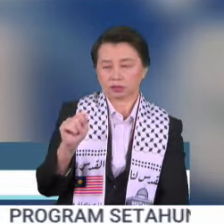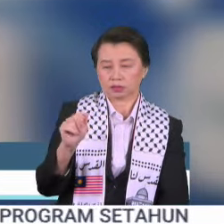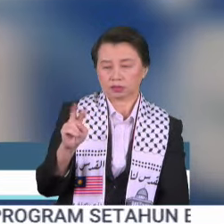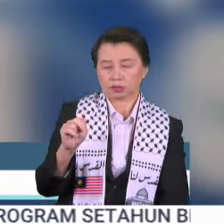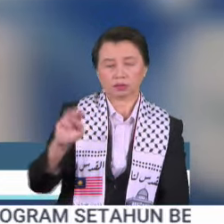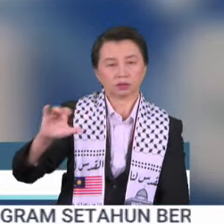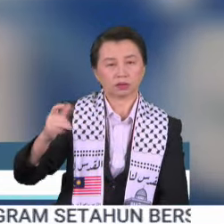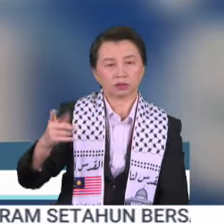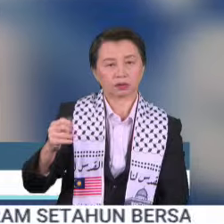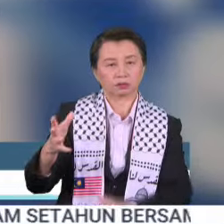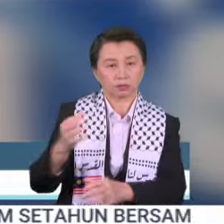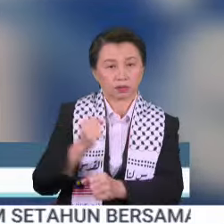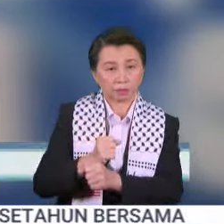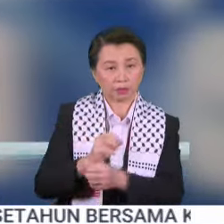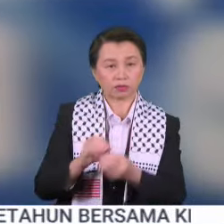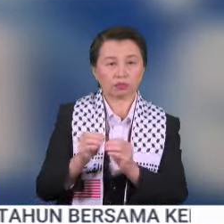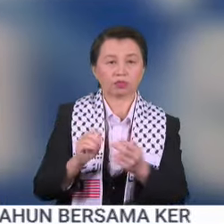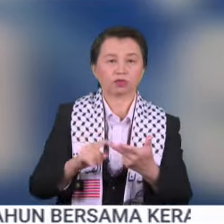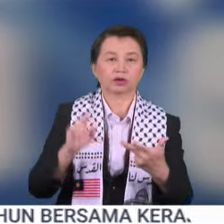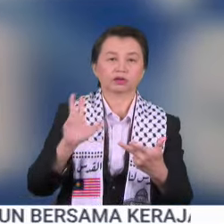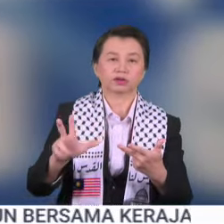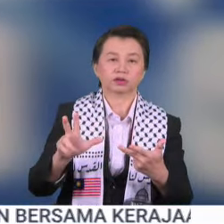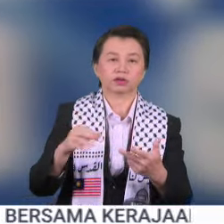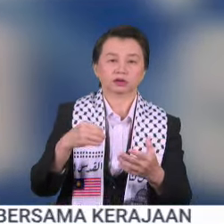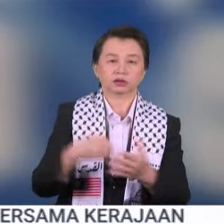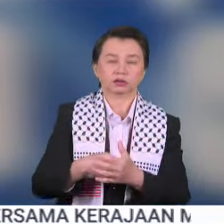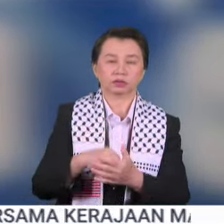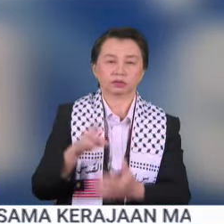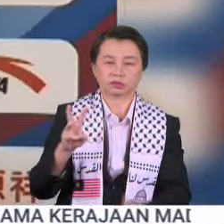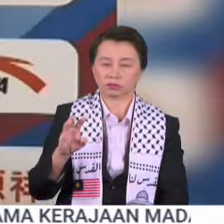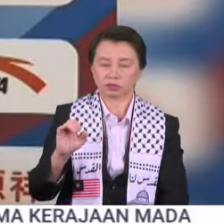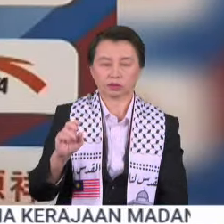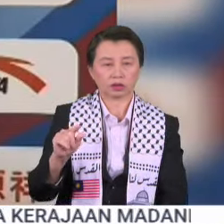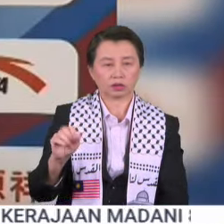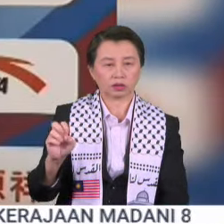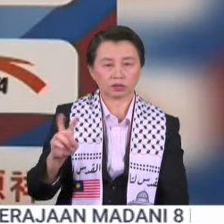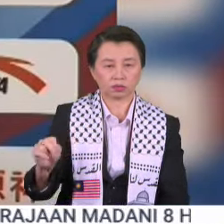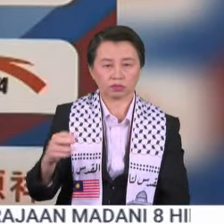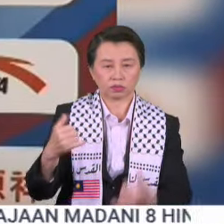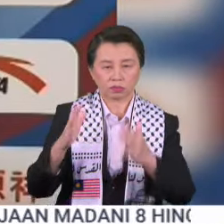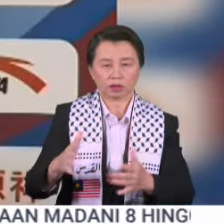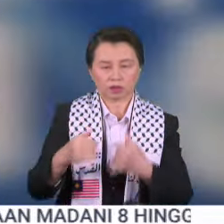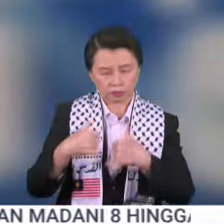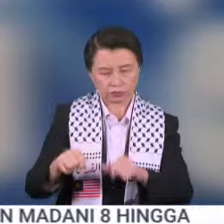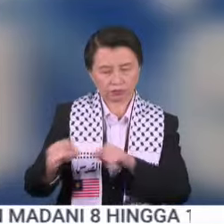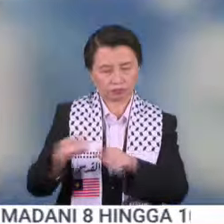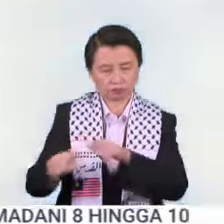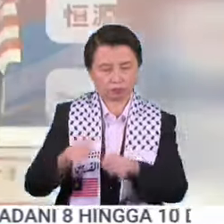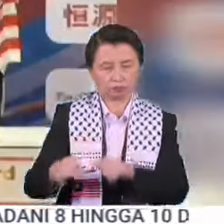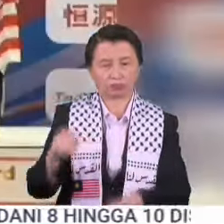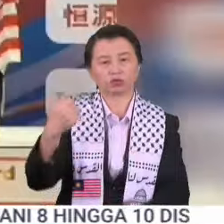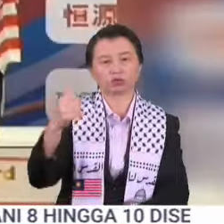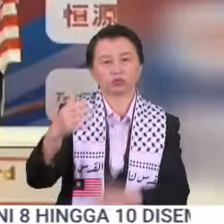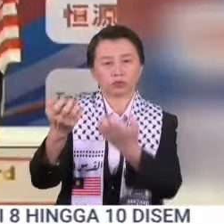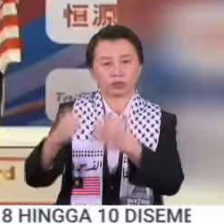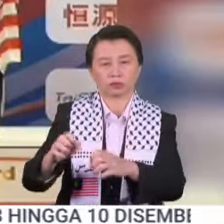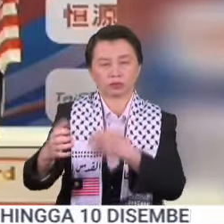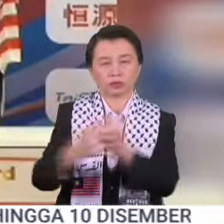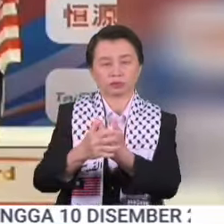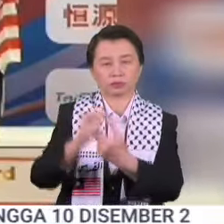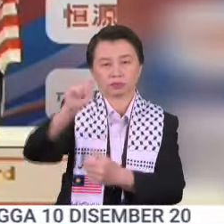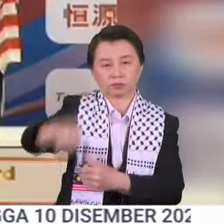pula sekadar meraih pingat gangsa dalam acara Nanggun Wanita. Atlet negara masih bersaing dalam 10 acara sehingga